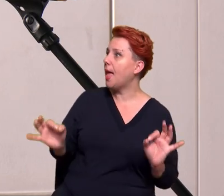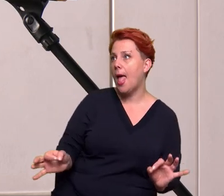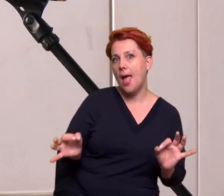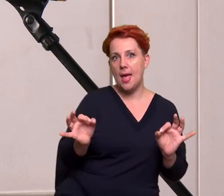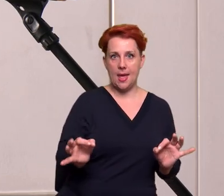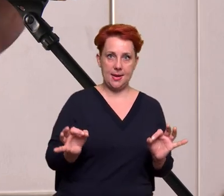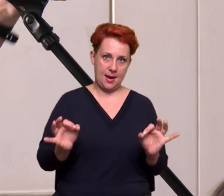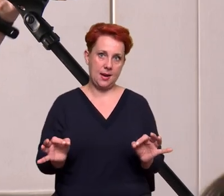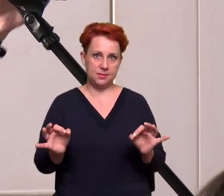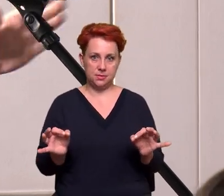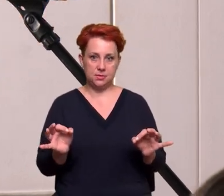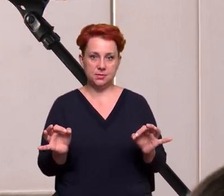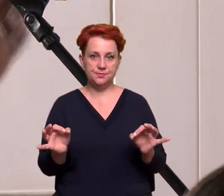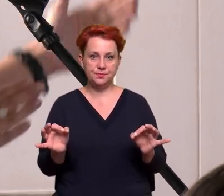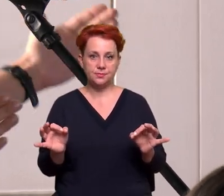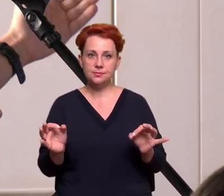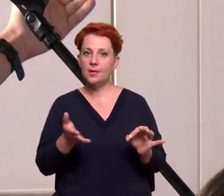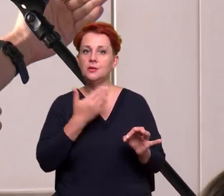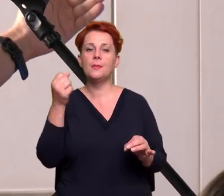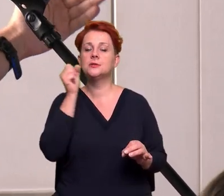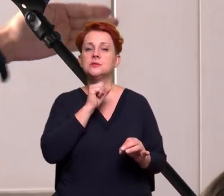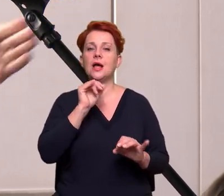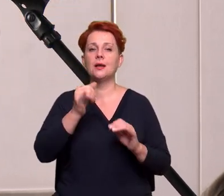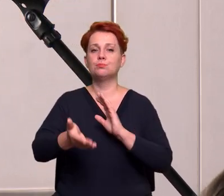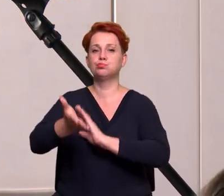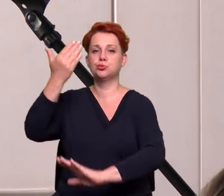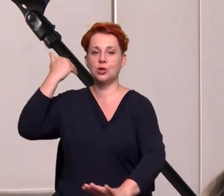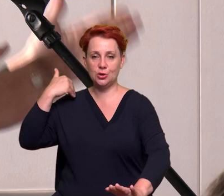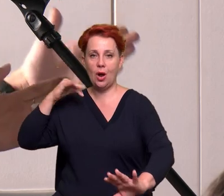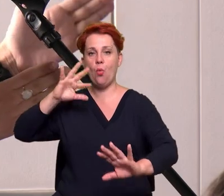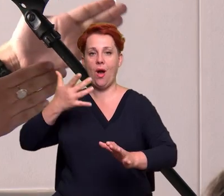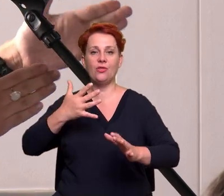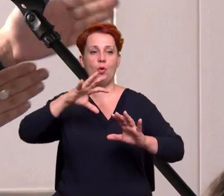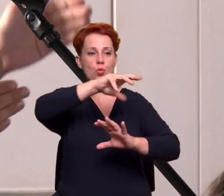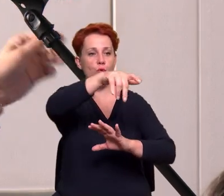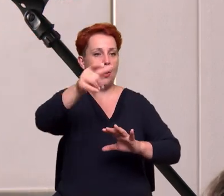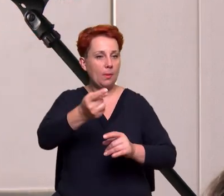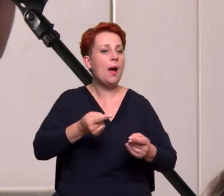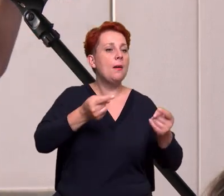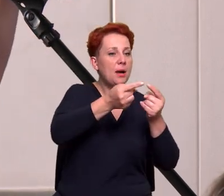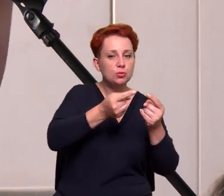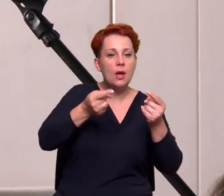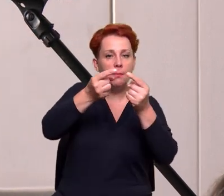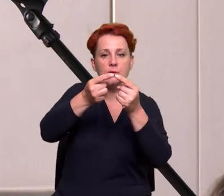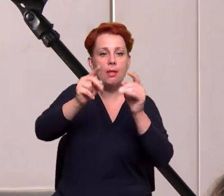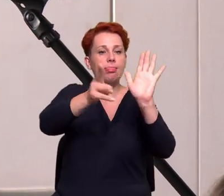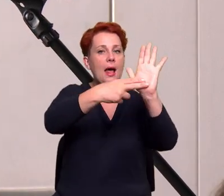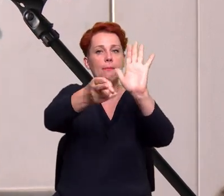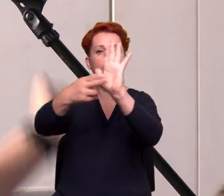a nie jest to artefakt przeszłości, który łatwo skategoryzować, dać mu